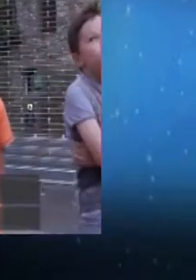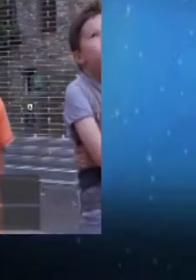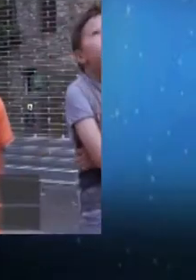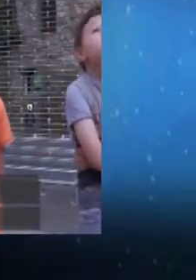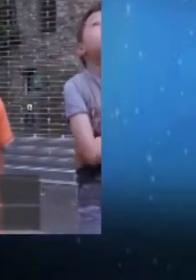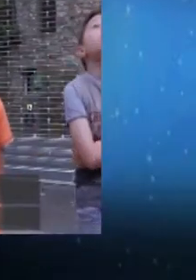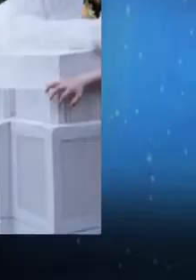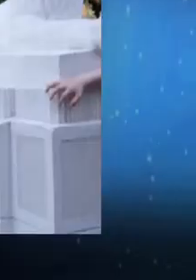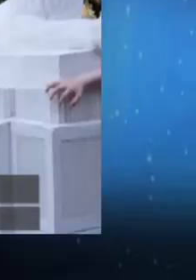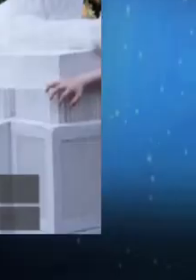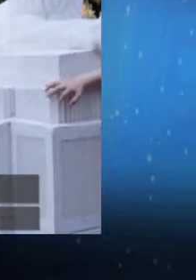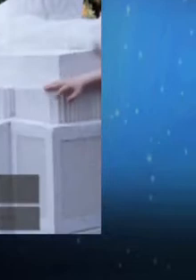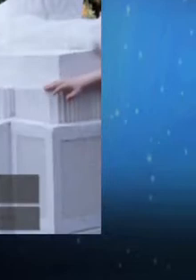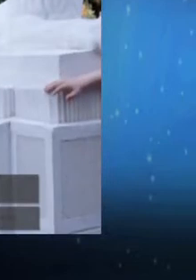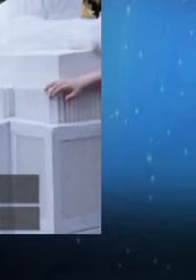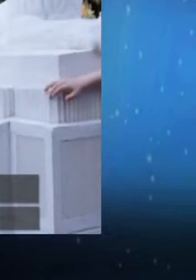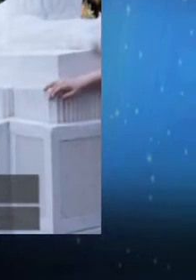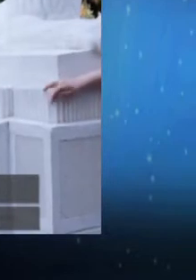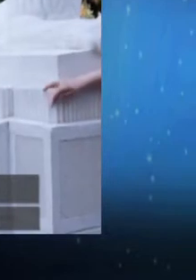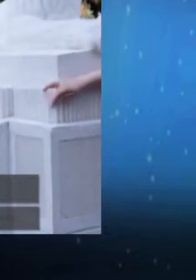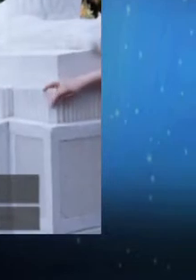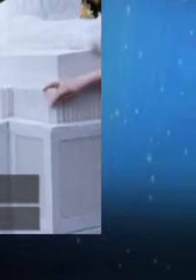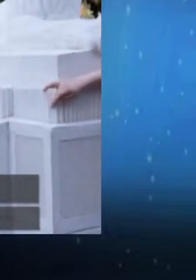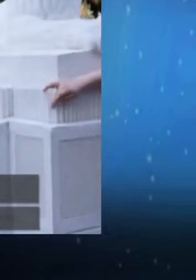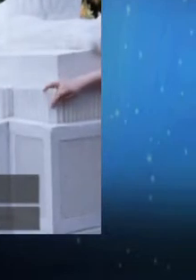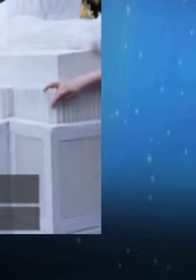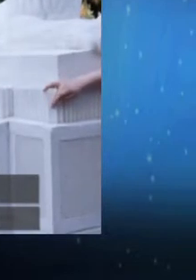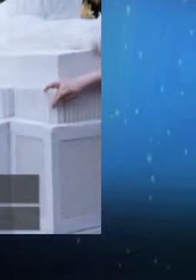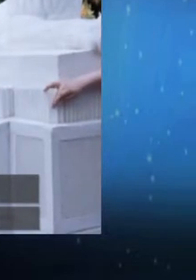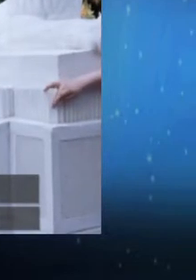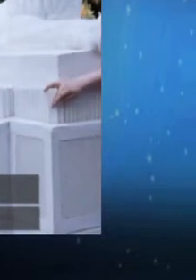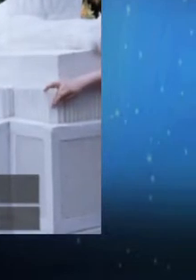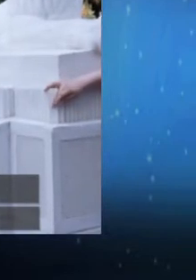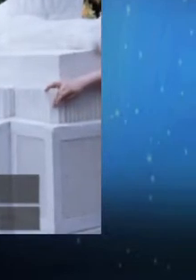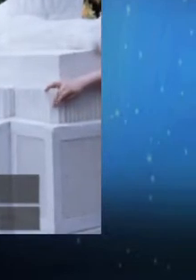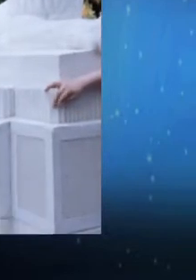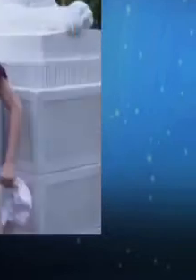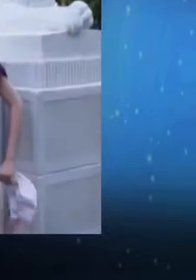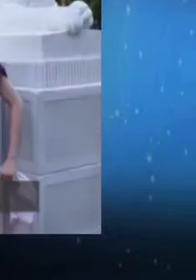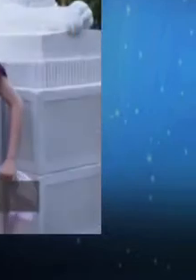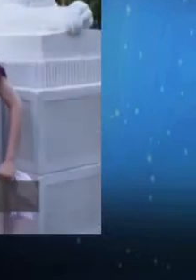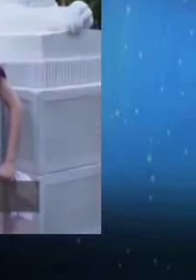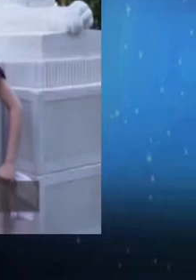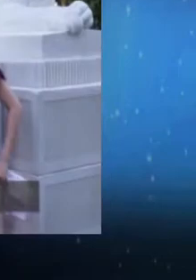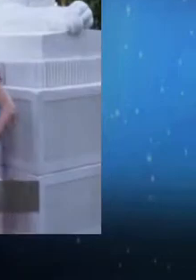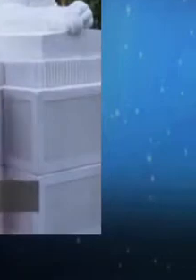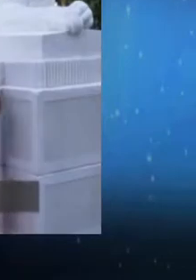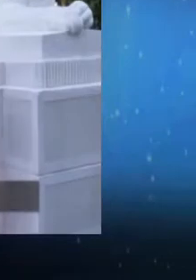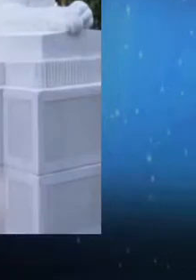odhalije preferen. Maintenant, nous allons vous présenter nos animaux préférés. On y